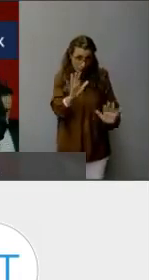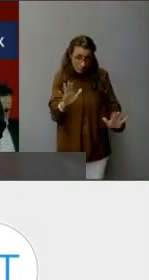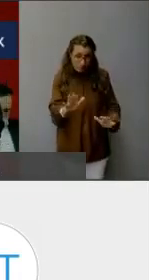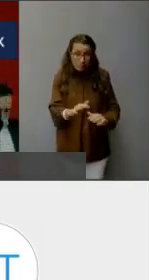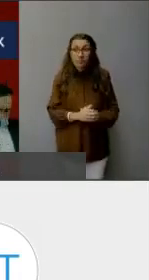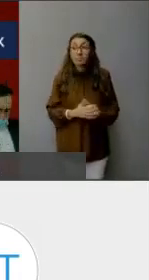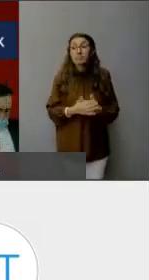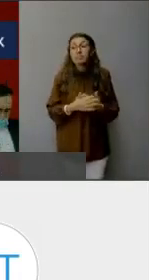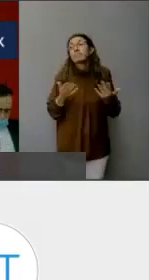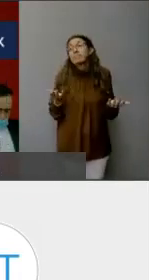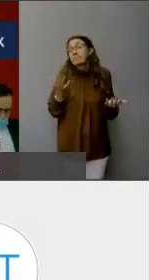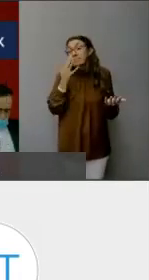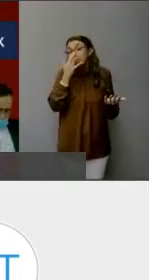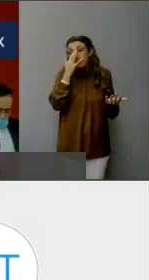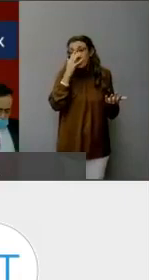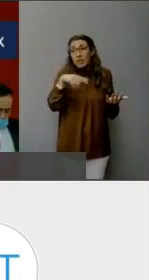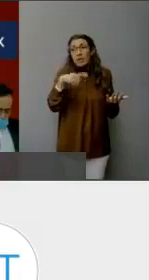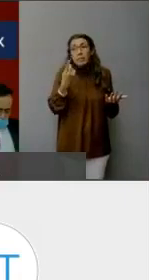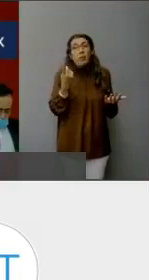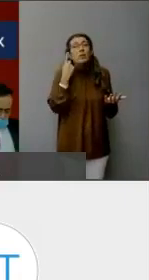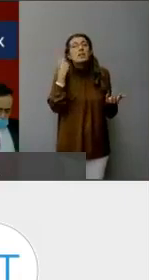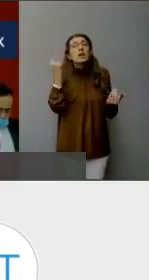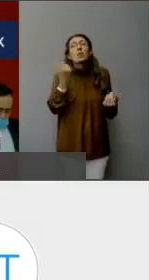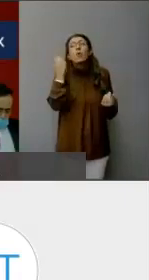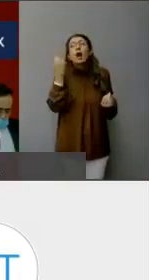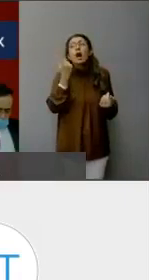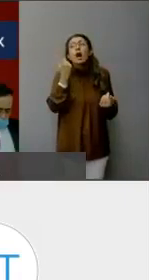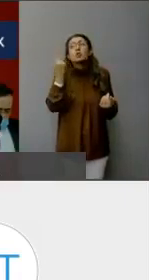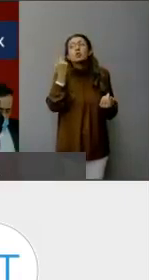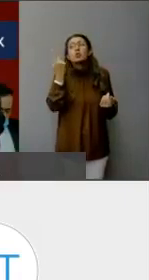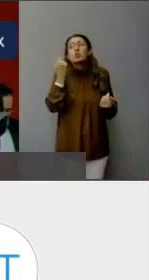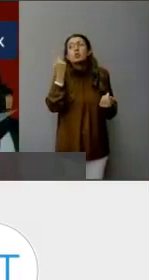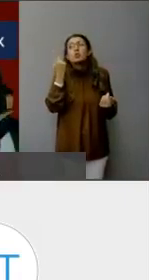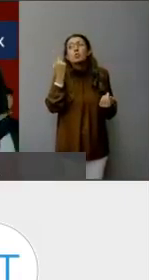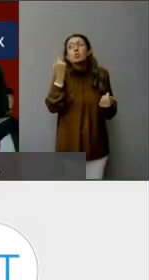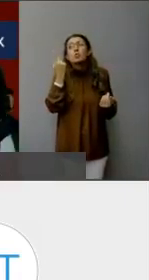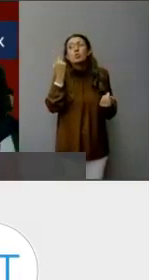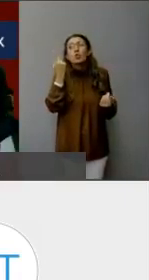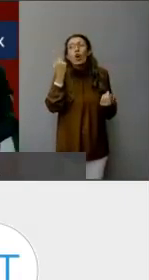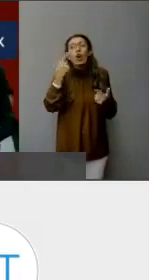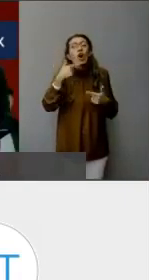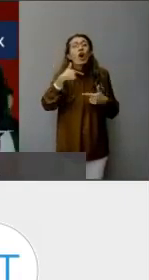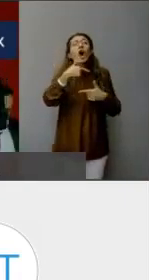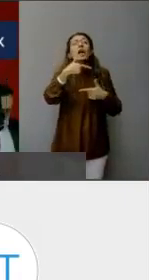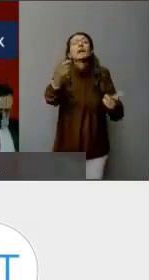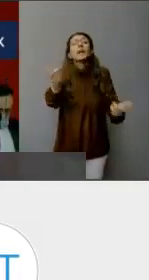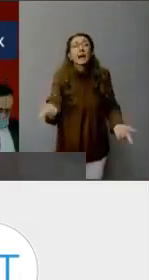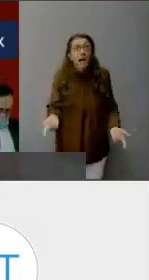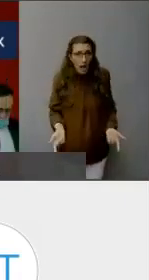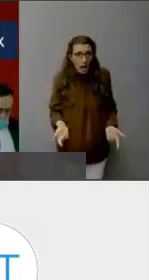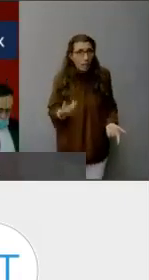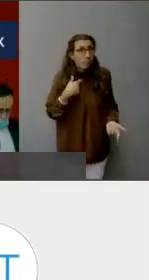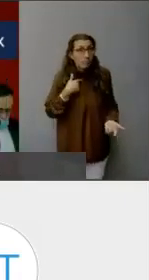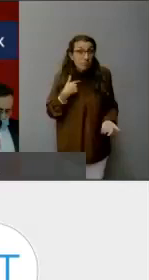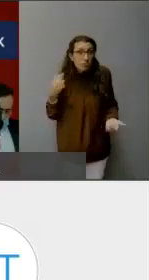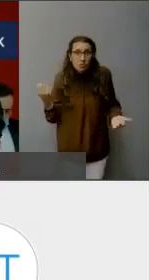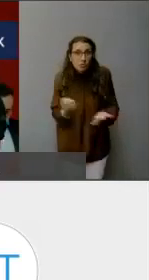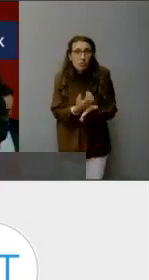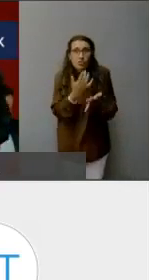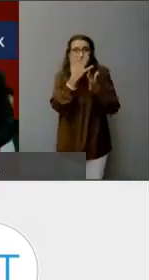signori poi magari qualcuno non lo so a qualcuno regalavano delle cose senza che lo sapesse vabbé non è mai successo